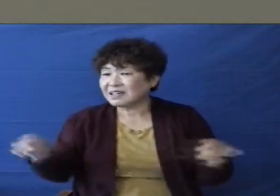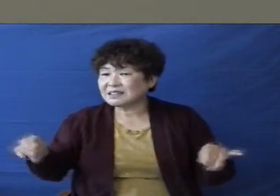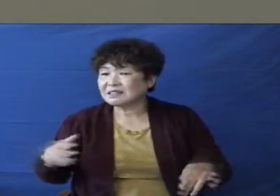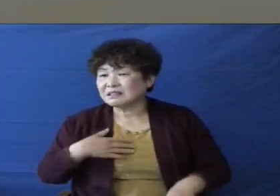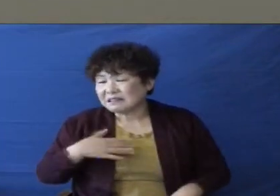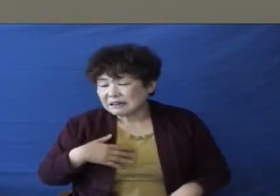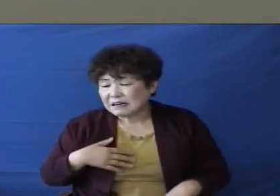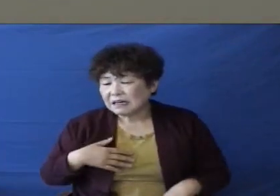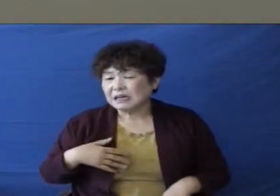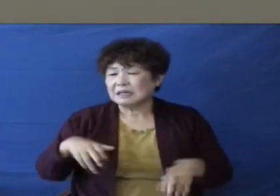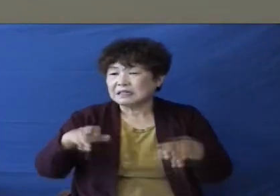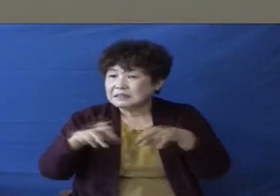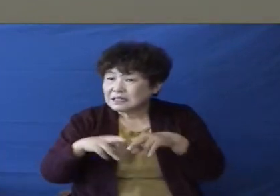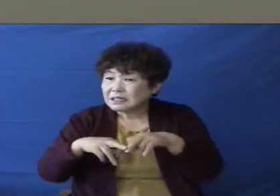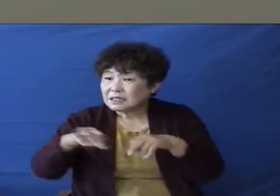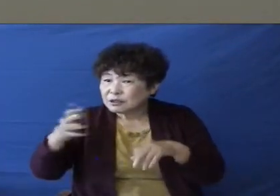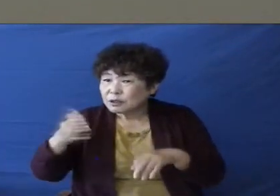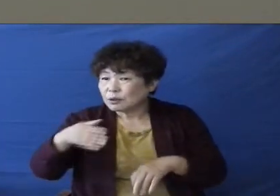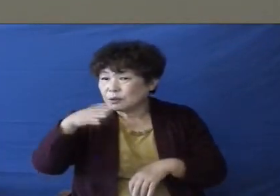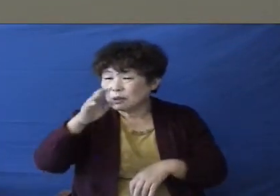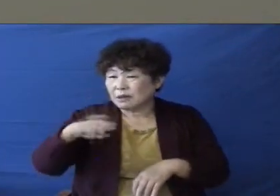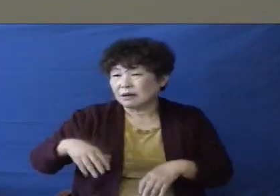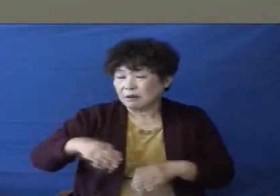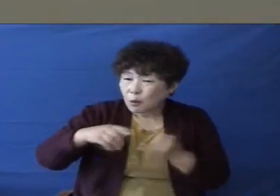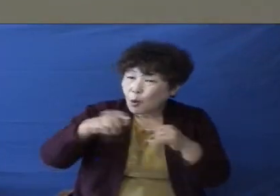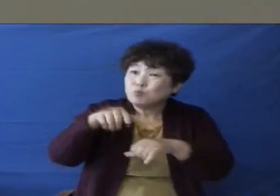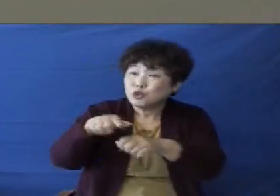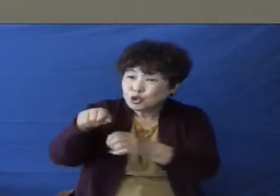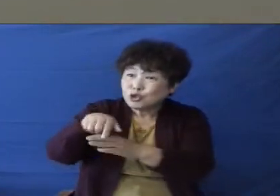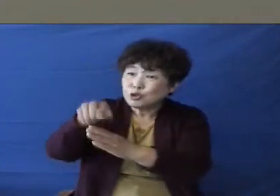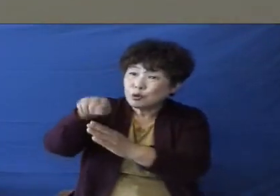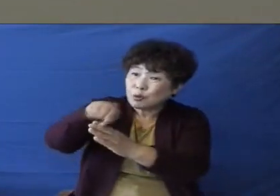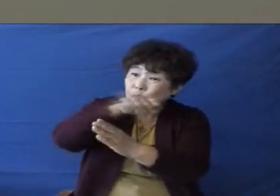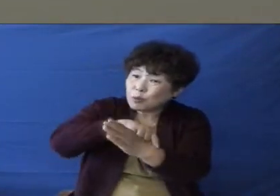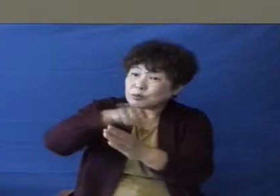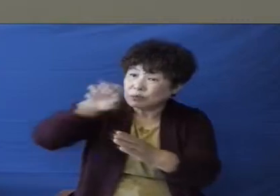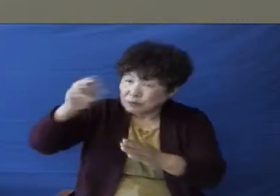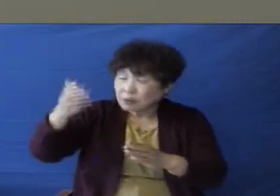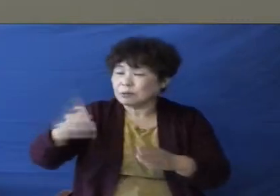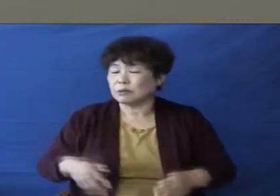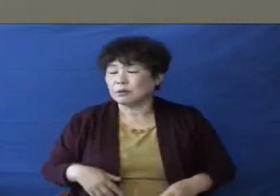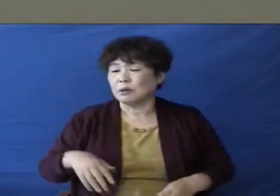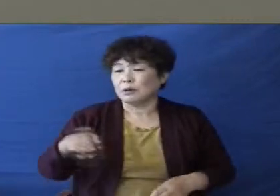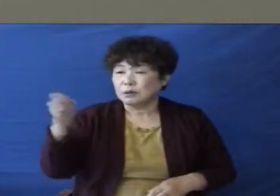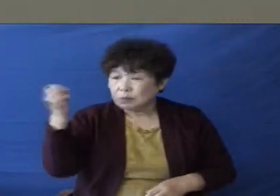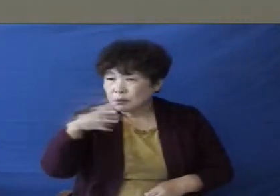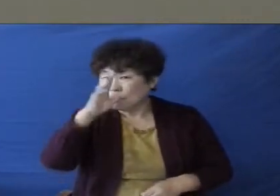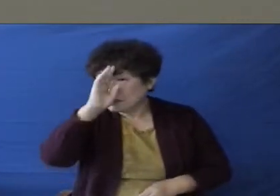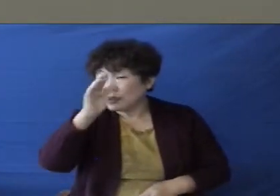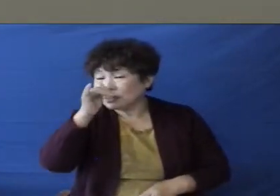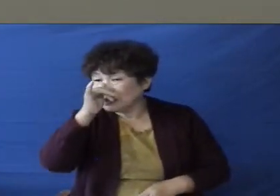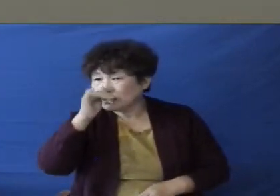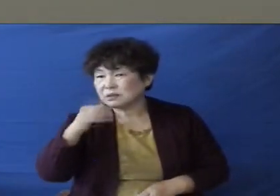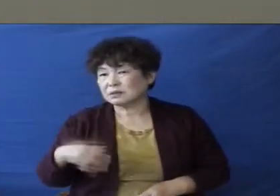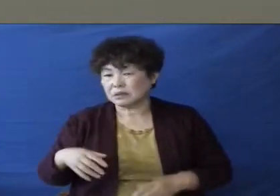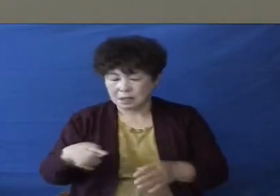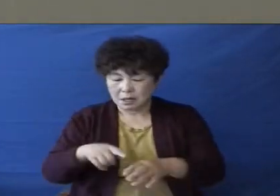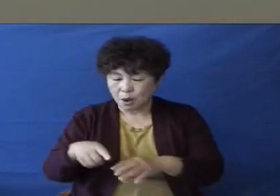언젠가 있을 수도 있는 치료도 받기를 원하지만 내가 죽었을 때 하나님을 만나고 또 하나님